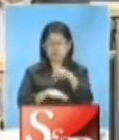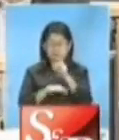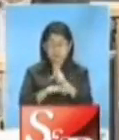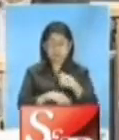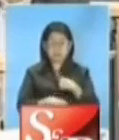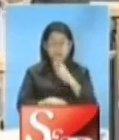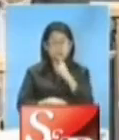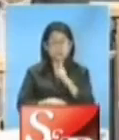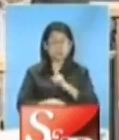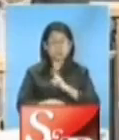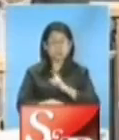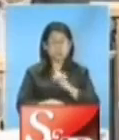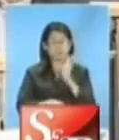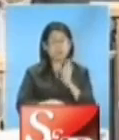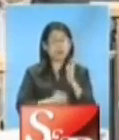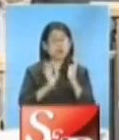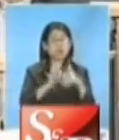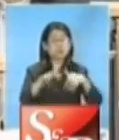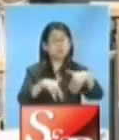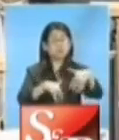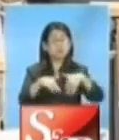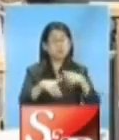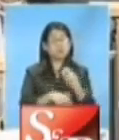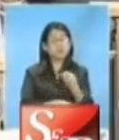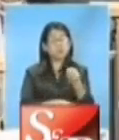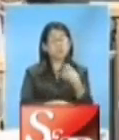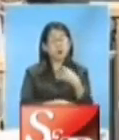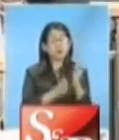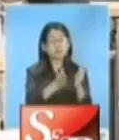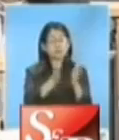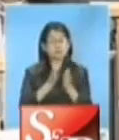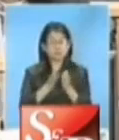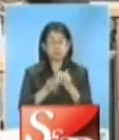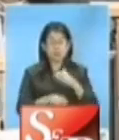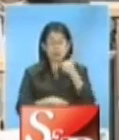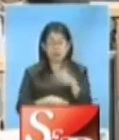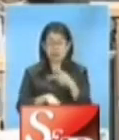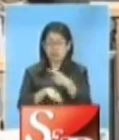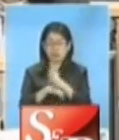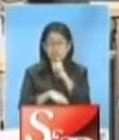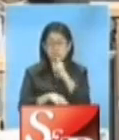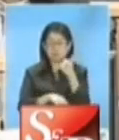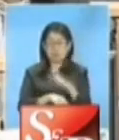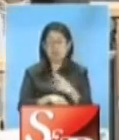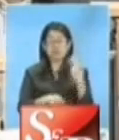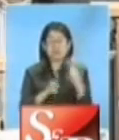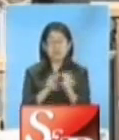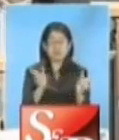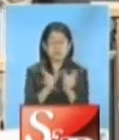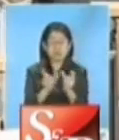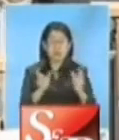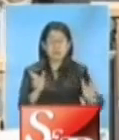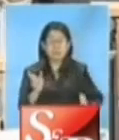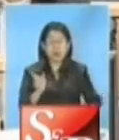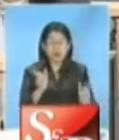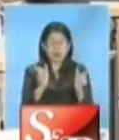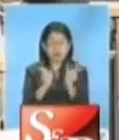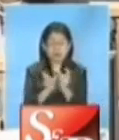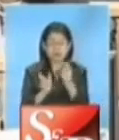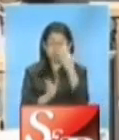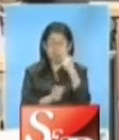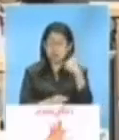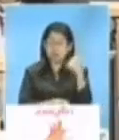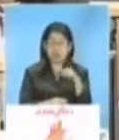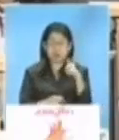ได้พูดเองนี่ผมเอาคำพูดของชาวบ้านเขาพูดผมเอามาชี้แจงให้ฟังตรงนี้ ไม่ได้ครับท่านบังเอิญท่านเอ่ยชื่อด้วยครับครับเชิญนะครับถอนน